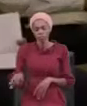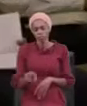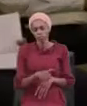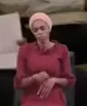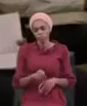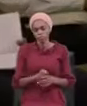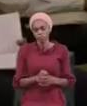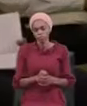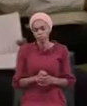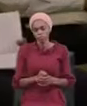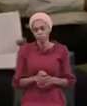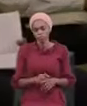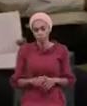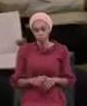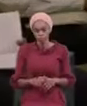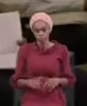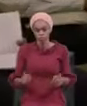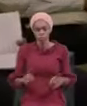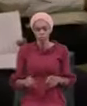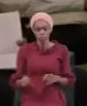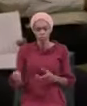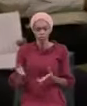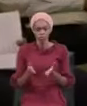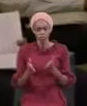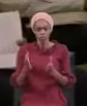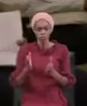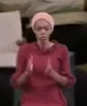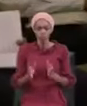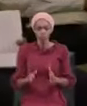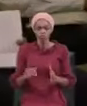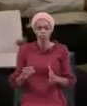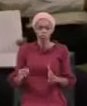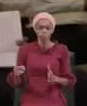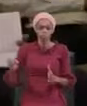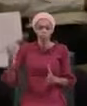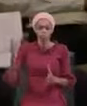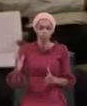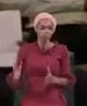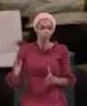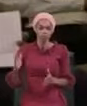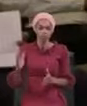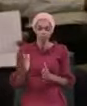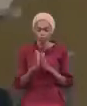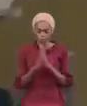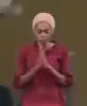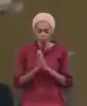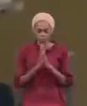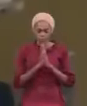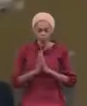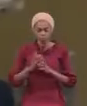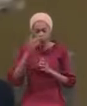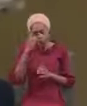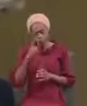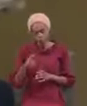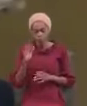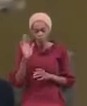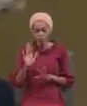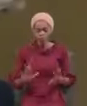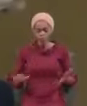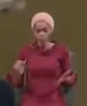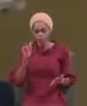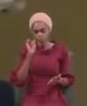destruction sur euxme de Dieu Moïse a prié comme il a intercédé pour eux dans nombre